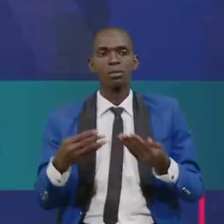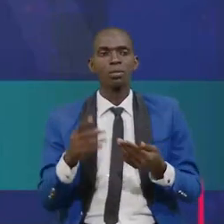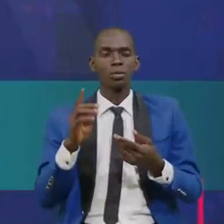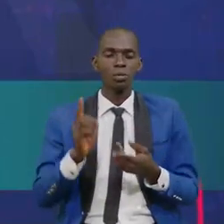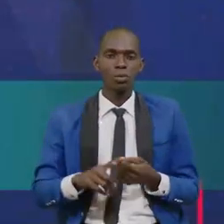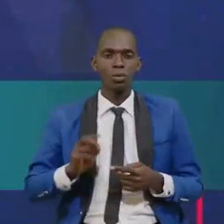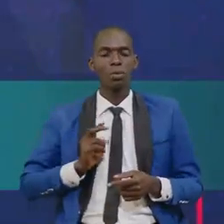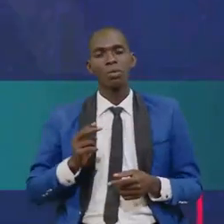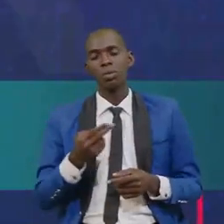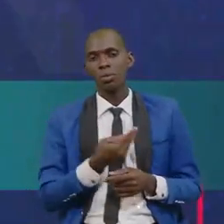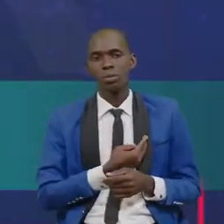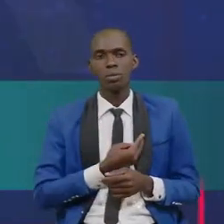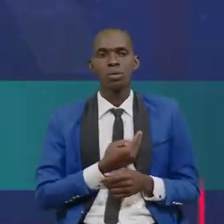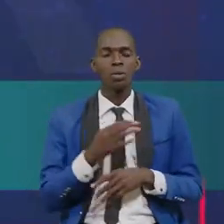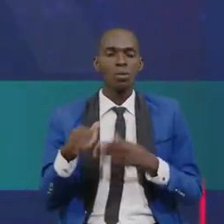1 Pierre 1,